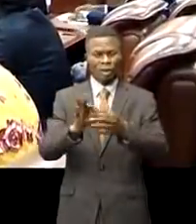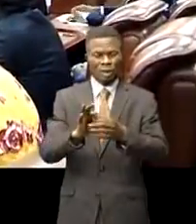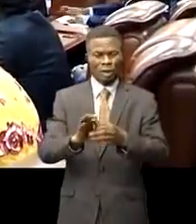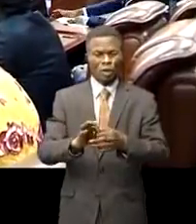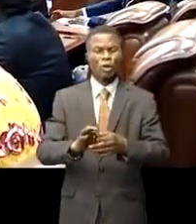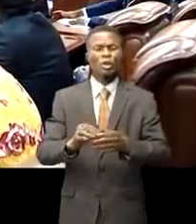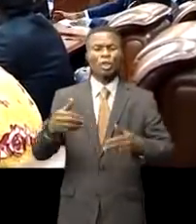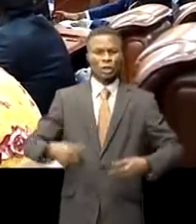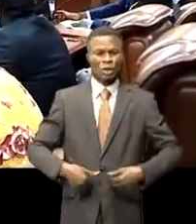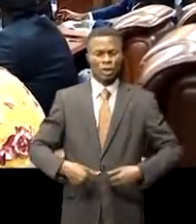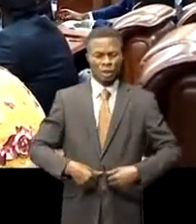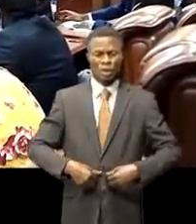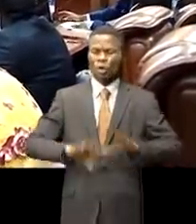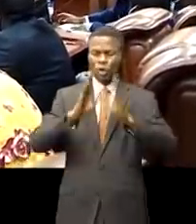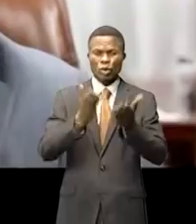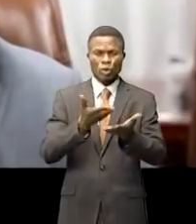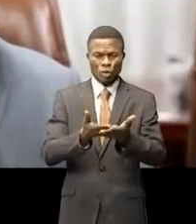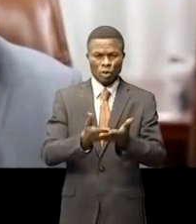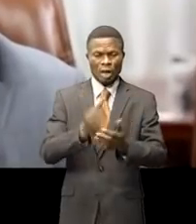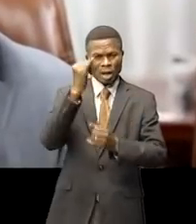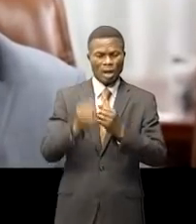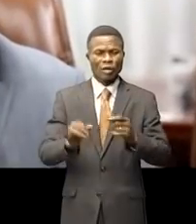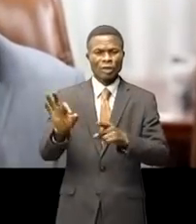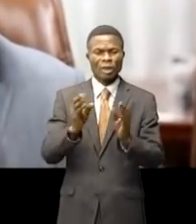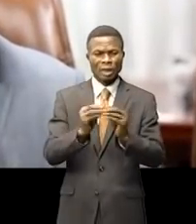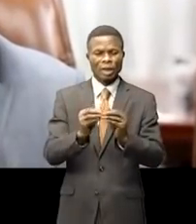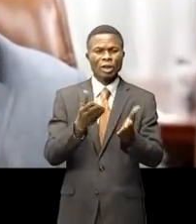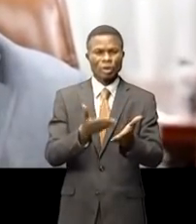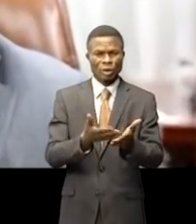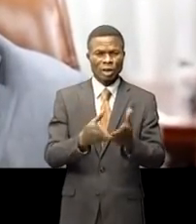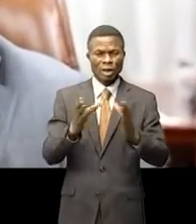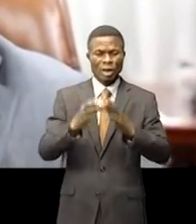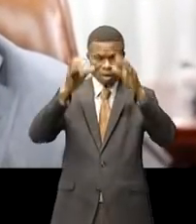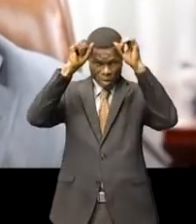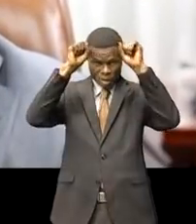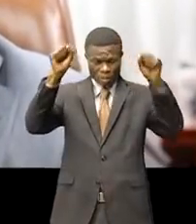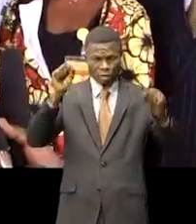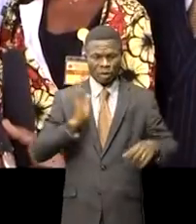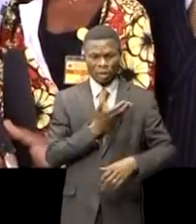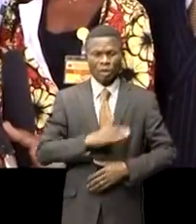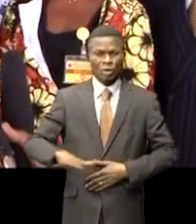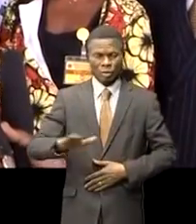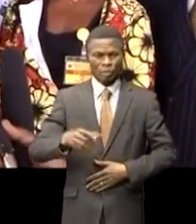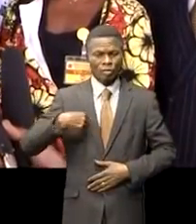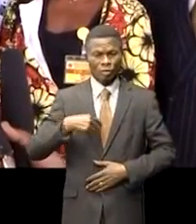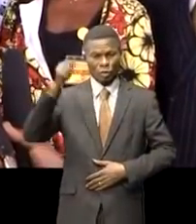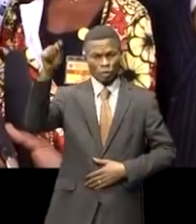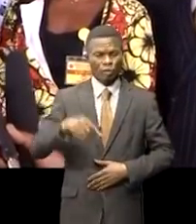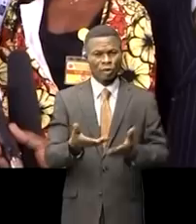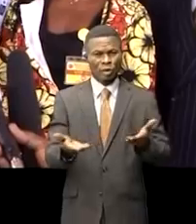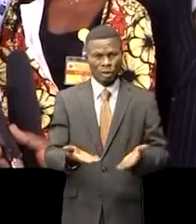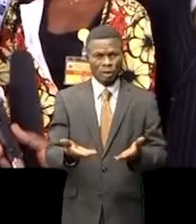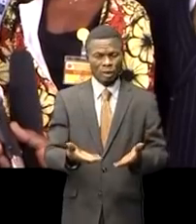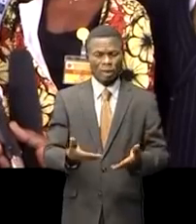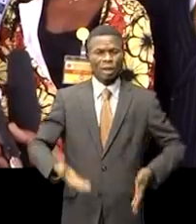était sur toutes les lèvres au sortir de cette grande rencontre avec le président de la république sont ici parce que ils